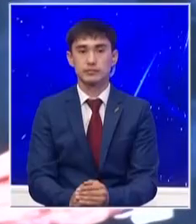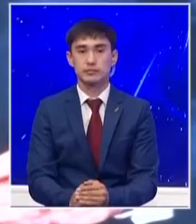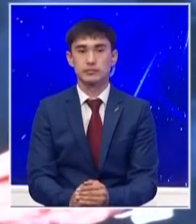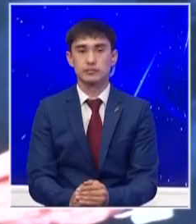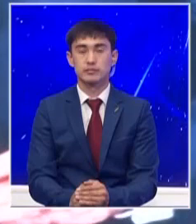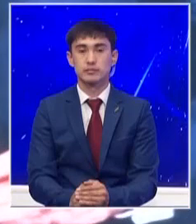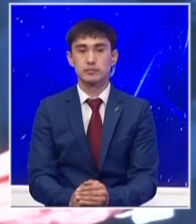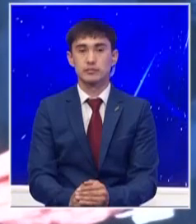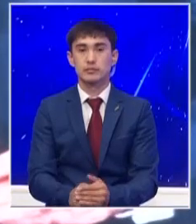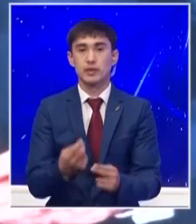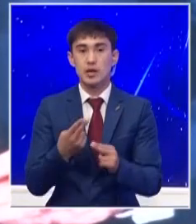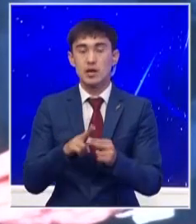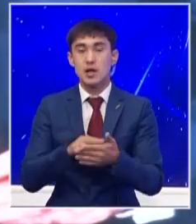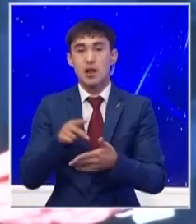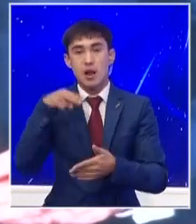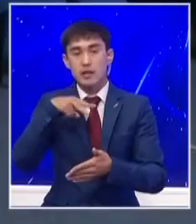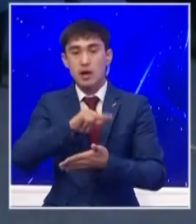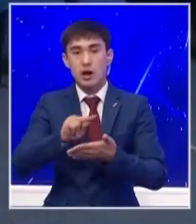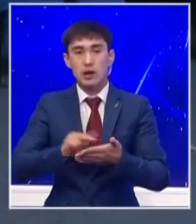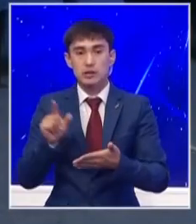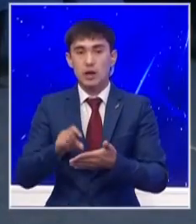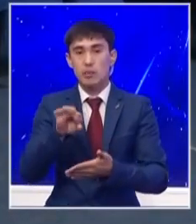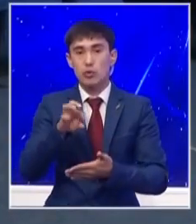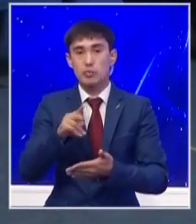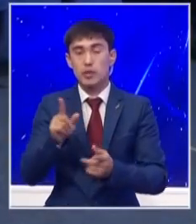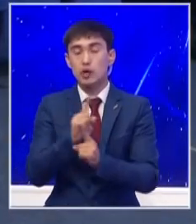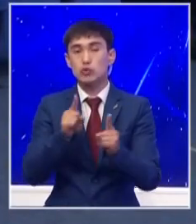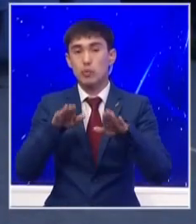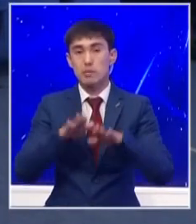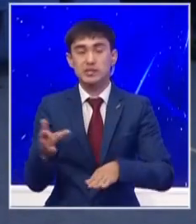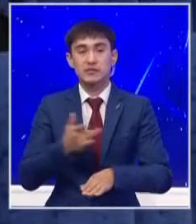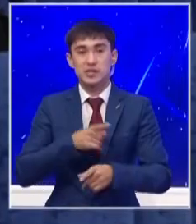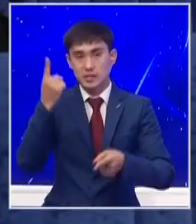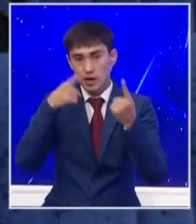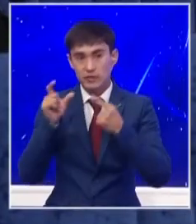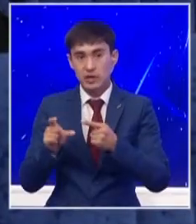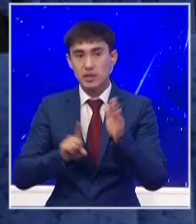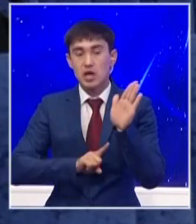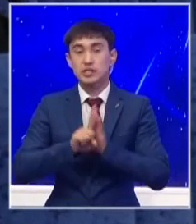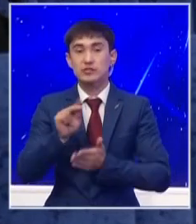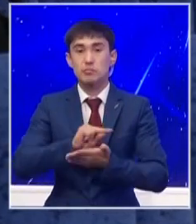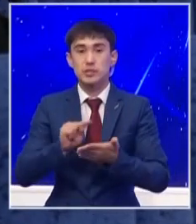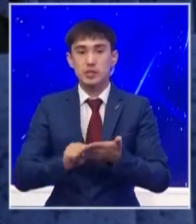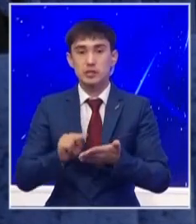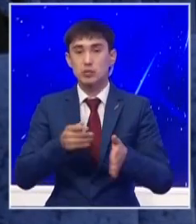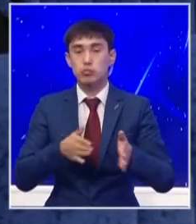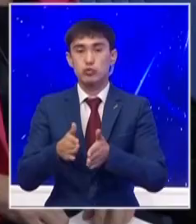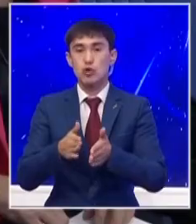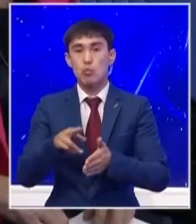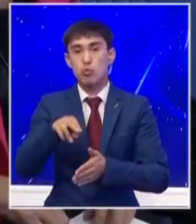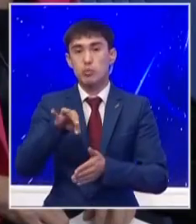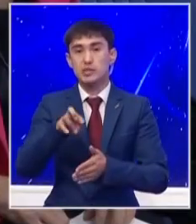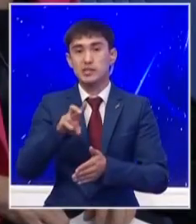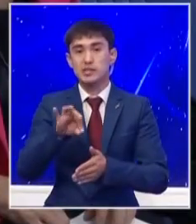Выйдя из-под пера литератора, роман «Кульпет» сразу занял особое место в сердце автора, начавшего писательский путь с